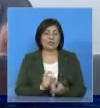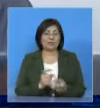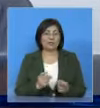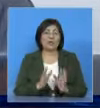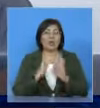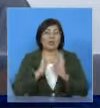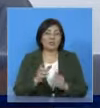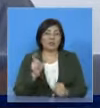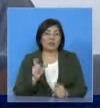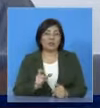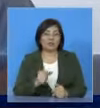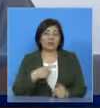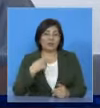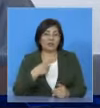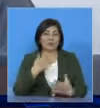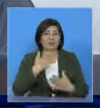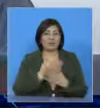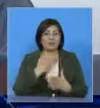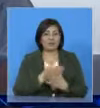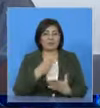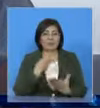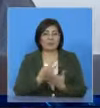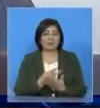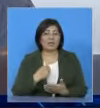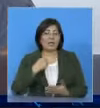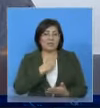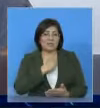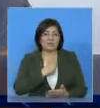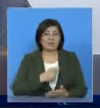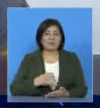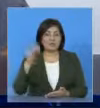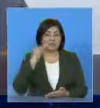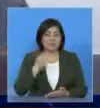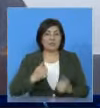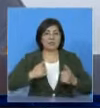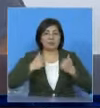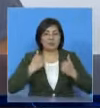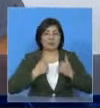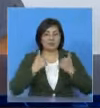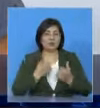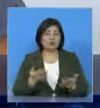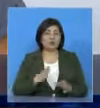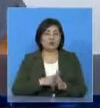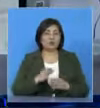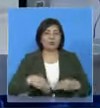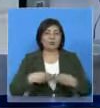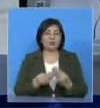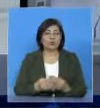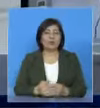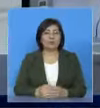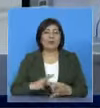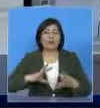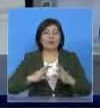направляют они подсказывают главное здесь самим проявлять инициативу и стараться освоить то что дают в результате